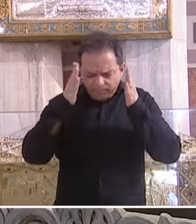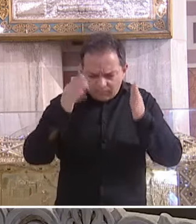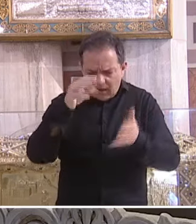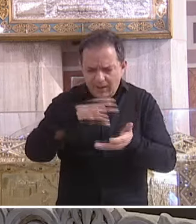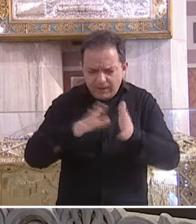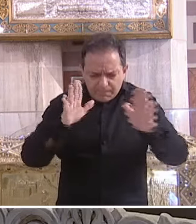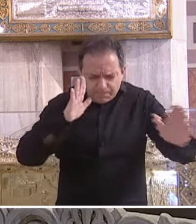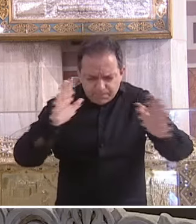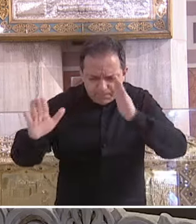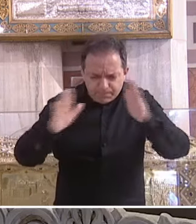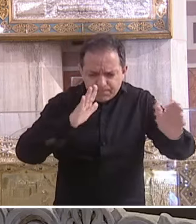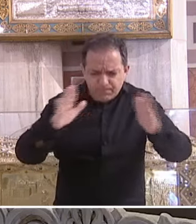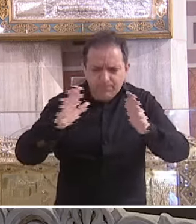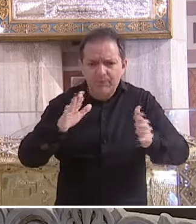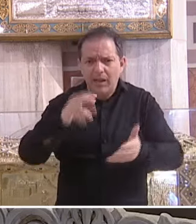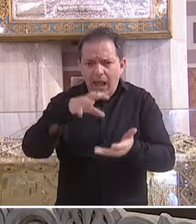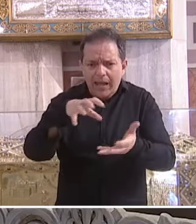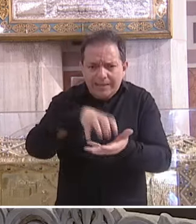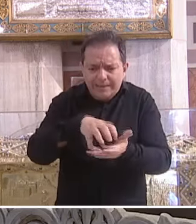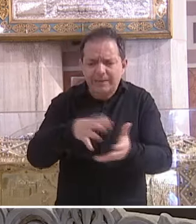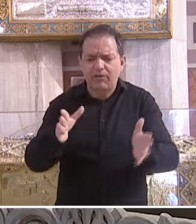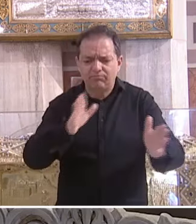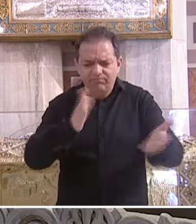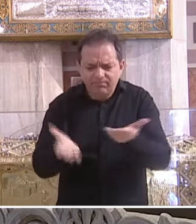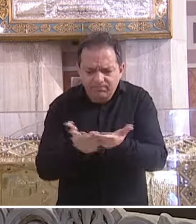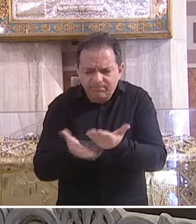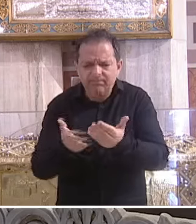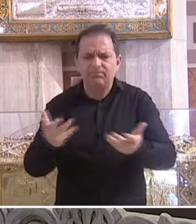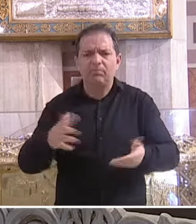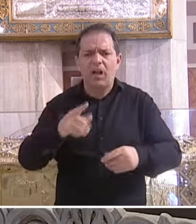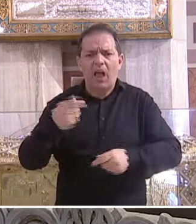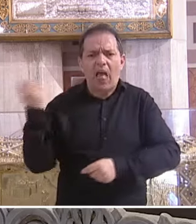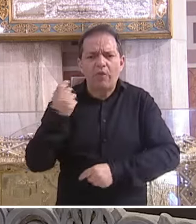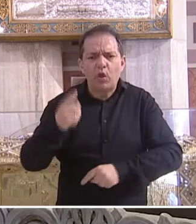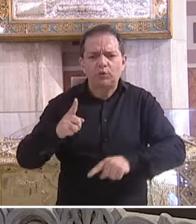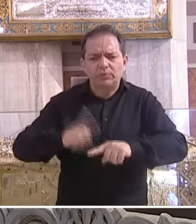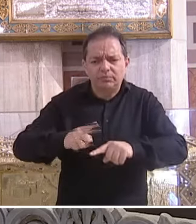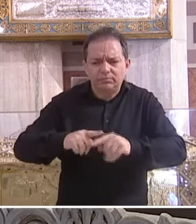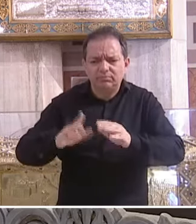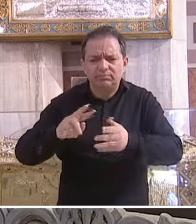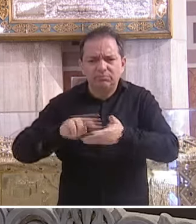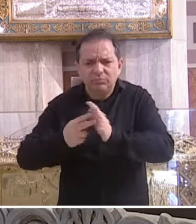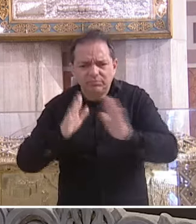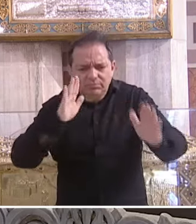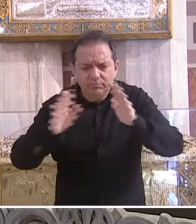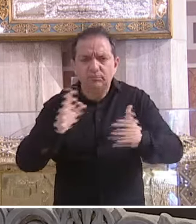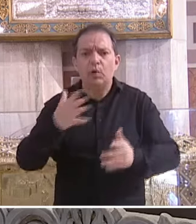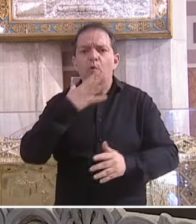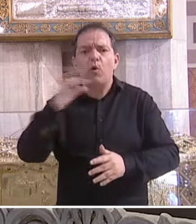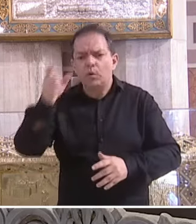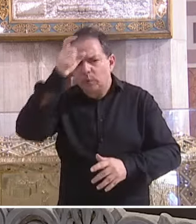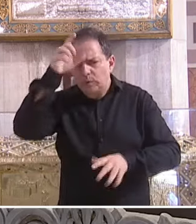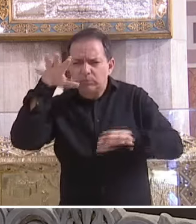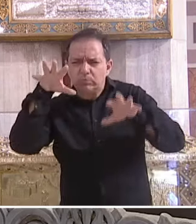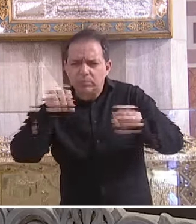του έθνους. Προσπαθεί να είναι ο κυματοθράφστης της μανίας των κατακτητών.